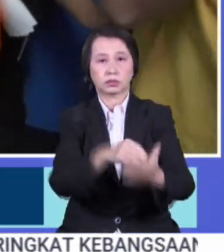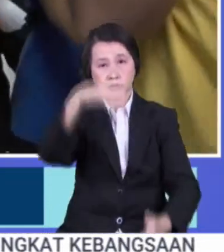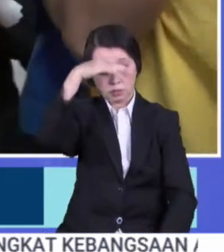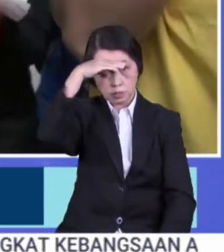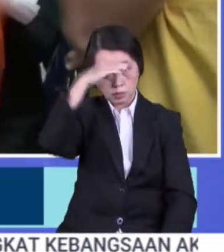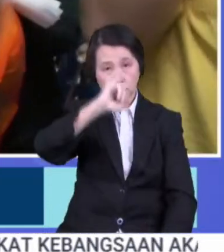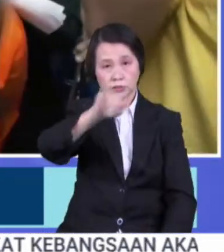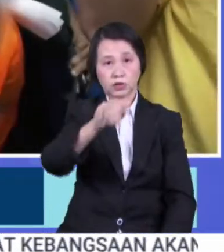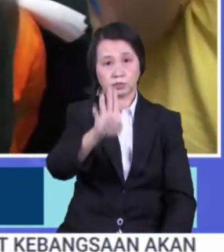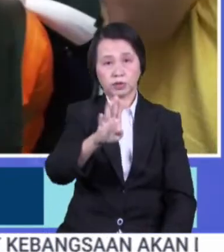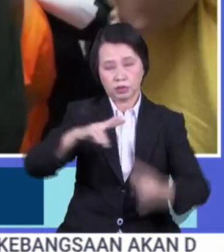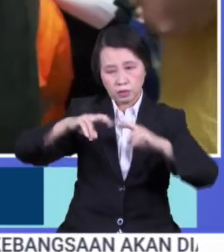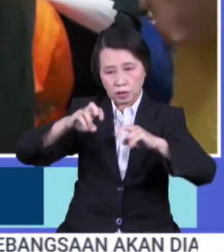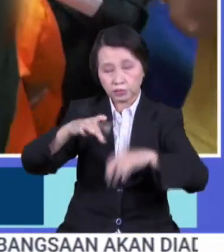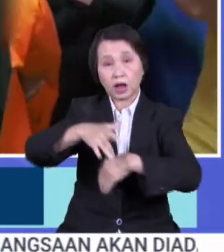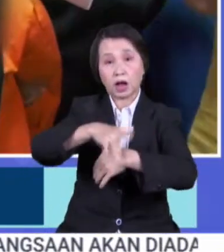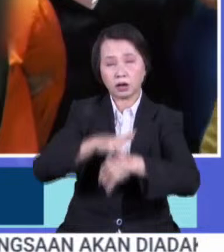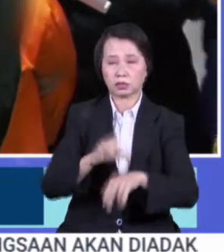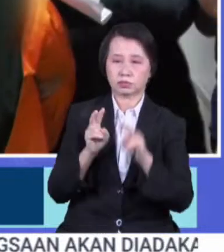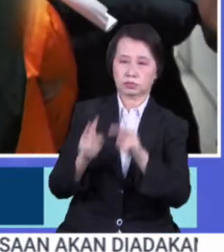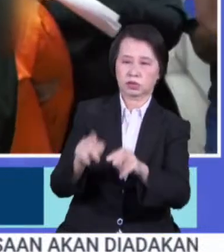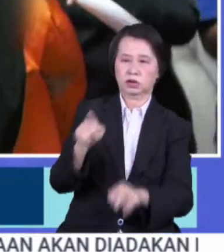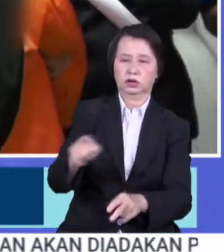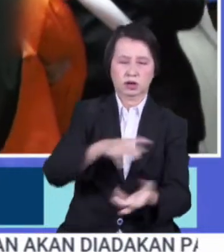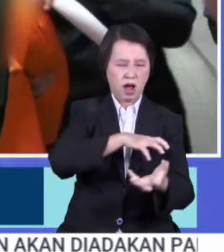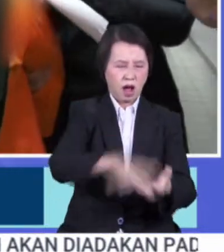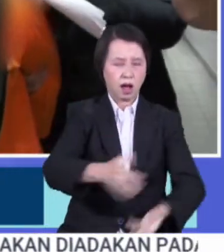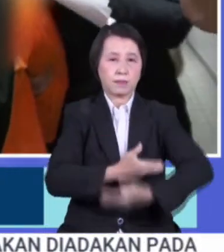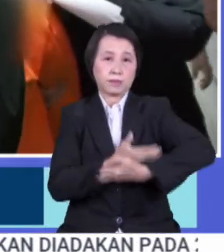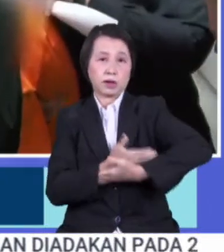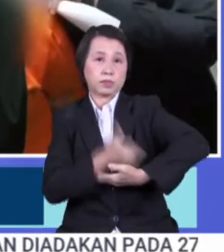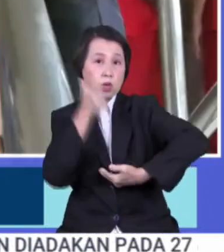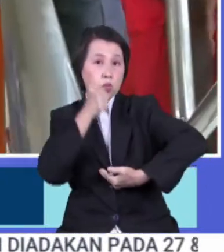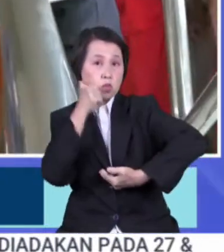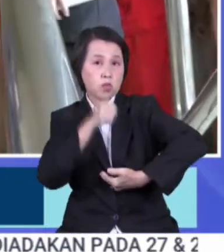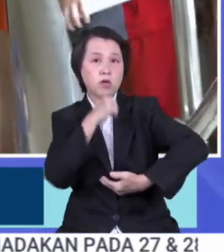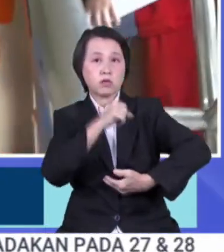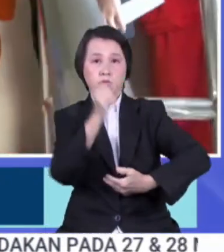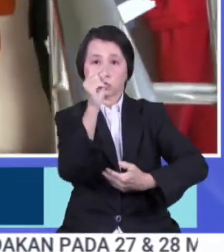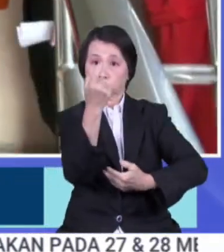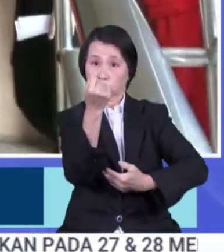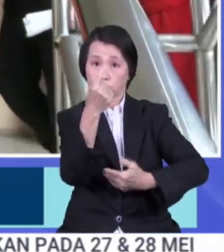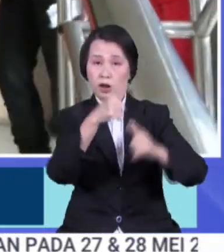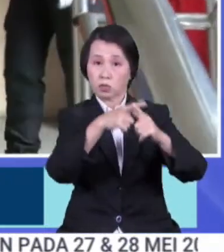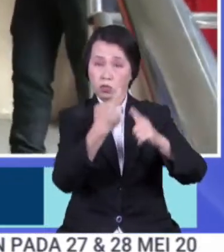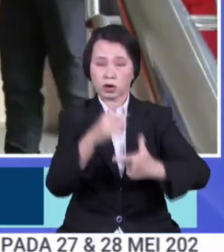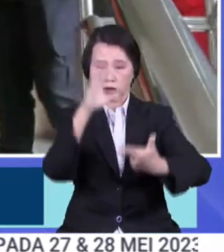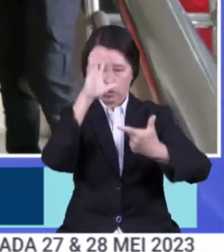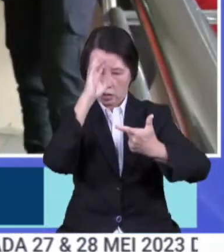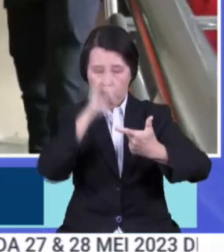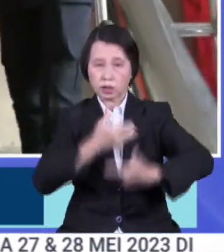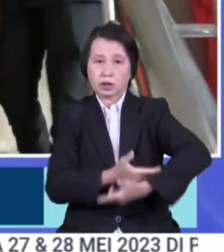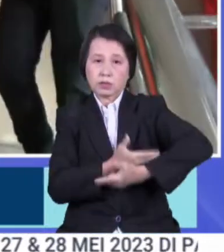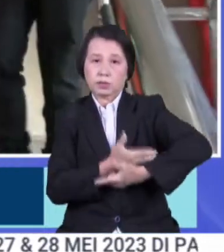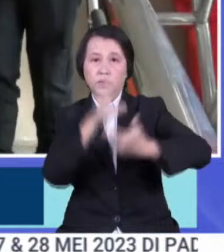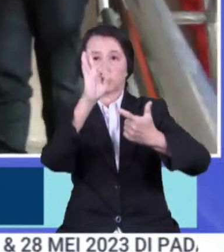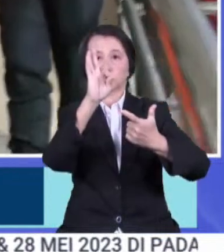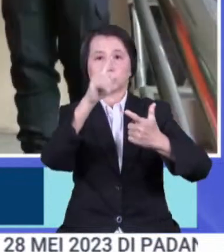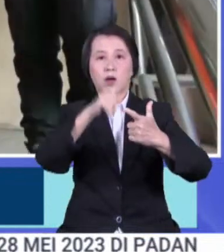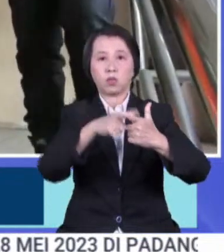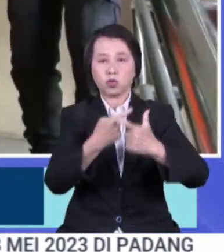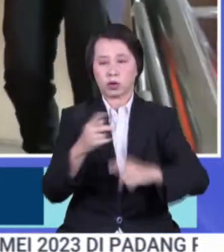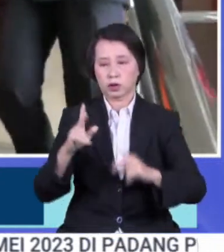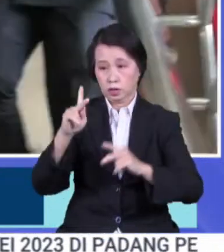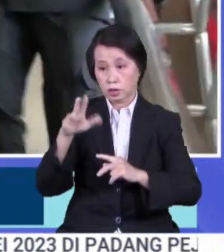Johor Bahru. Siasatan awal mendapati dia mengasari bayi perempuan berusia 11 bulan dan lelaki berusia 9 bulan.